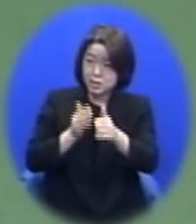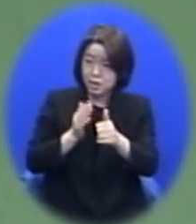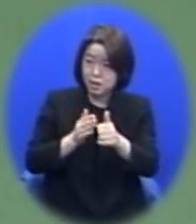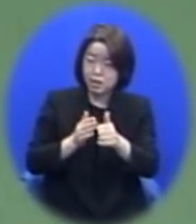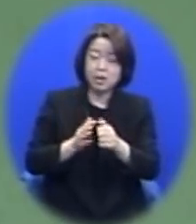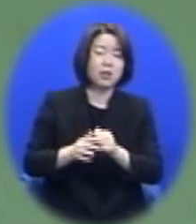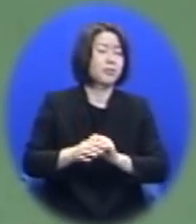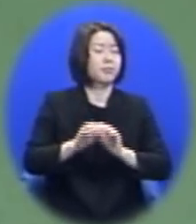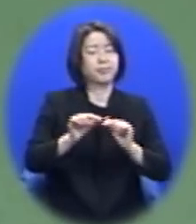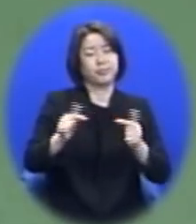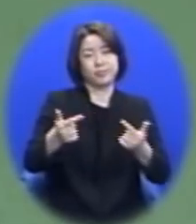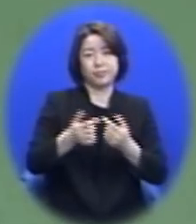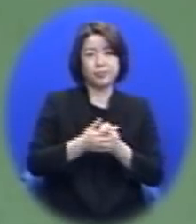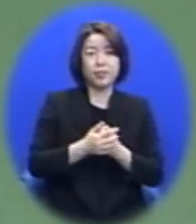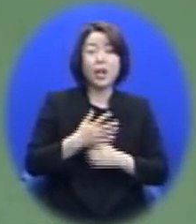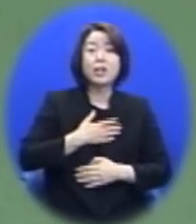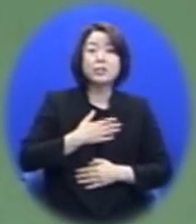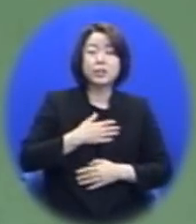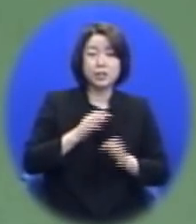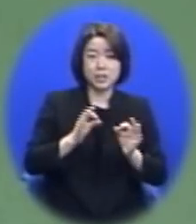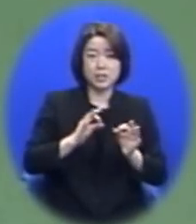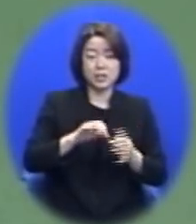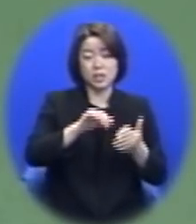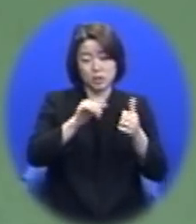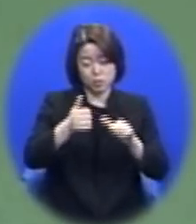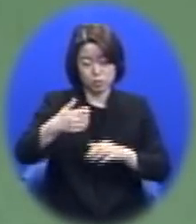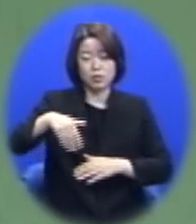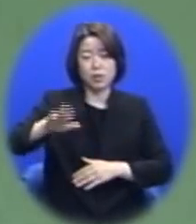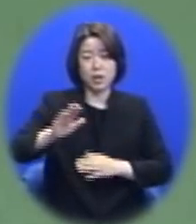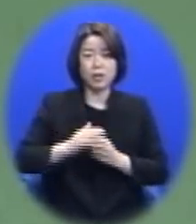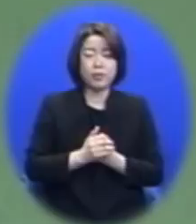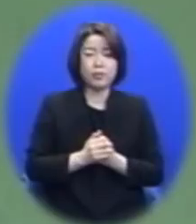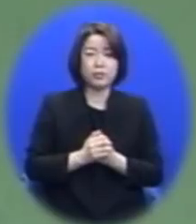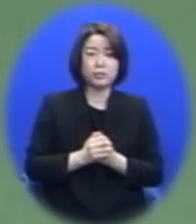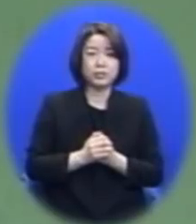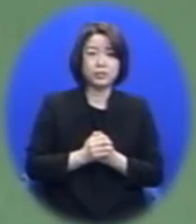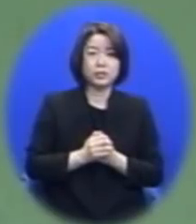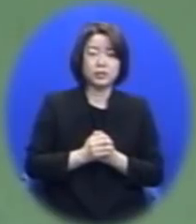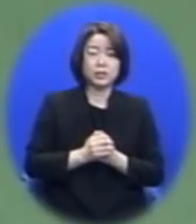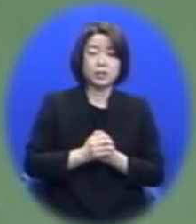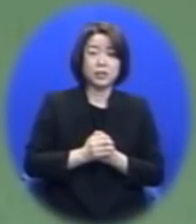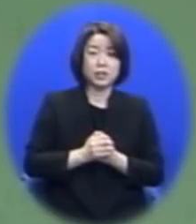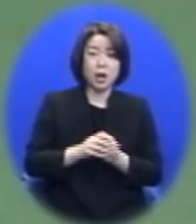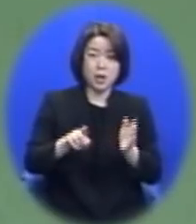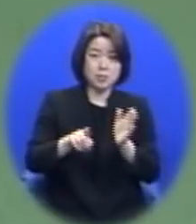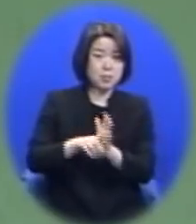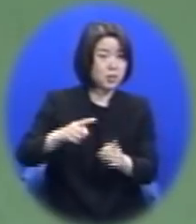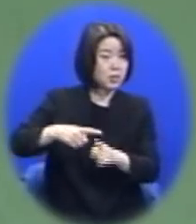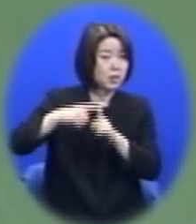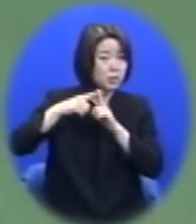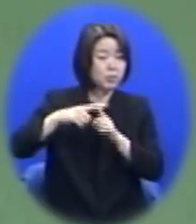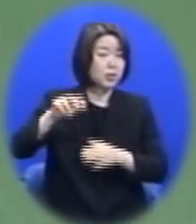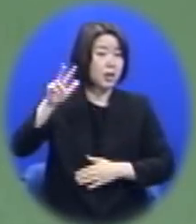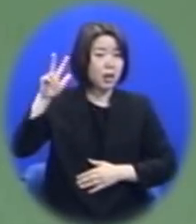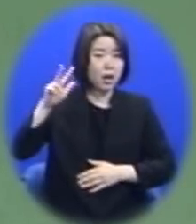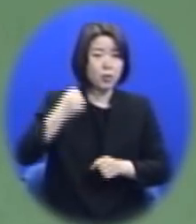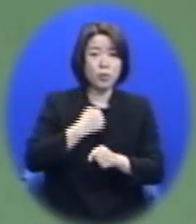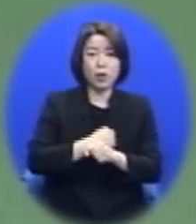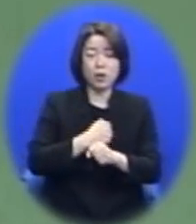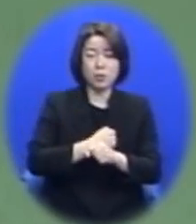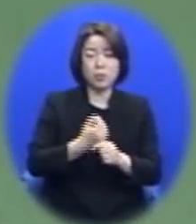아니요, 저는 이제 죽으러 갑니다. 순교의 각오를 하고 떠나는 것 같은